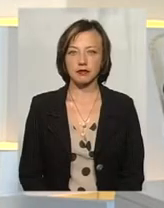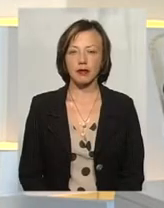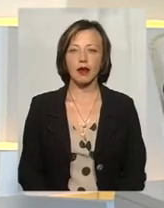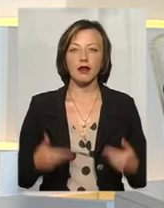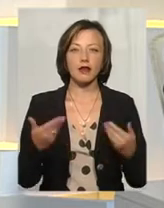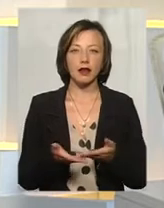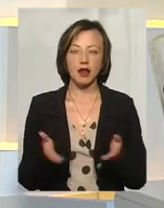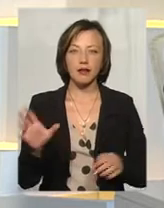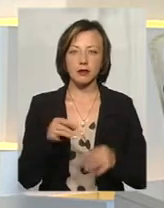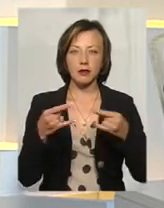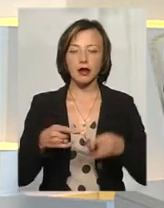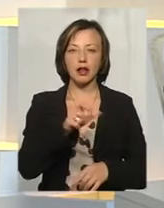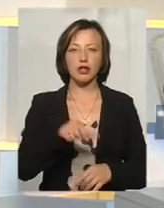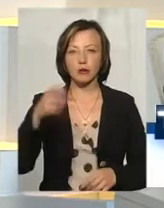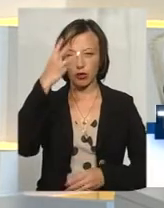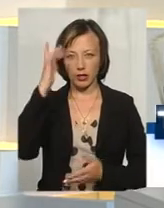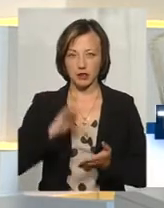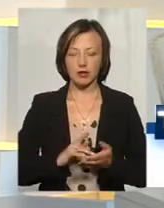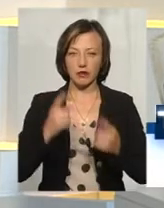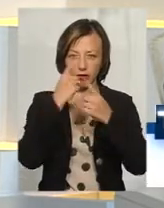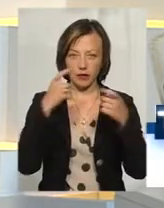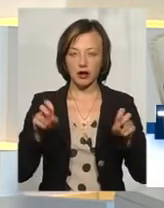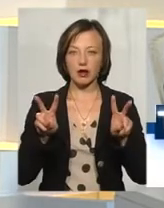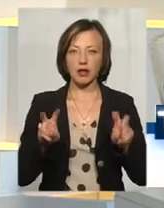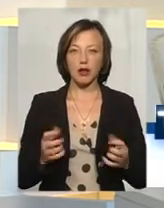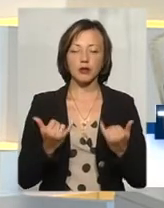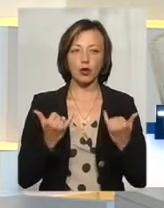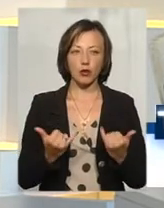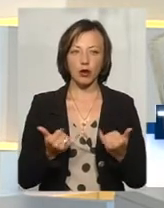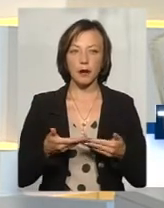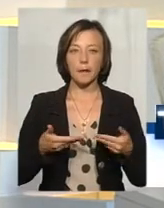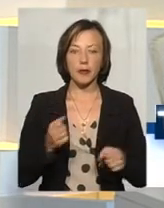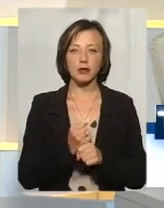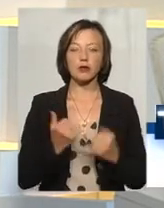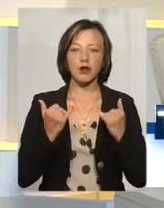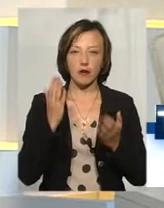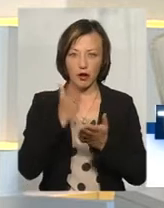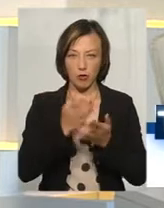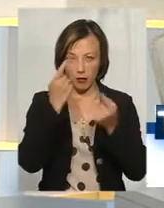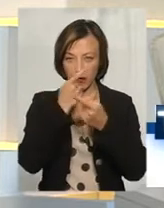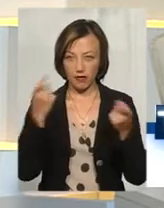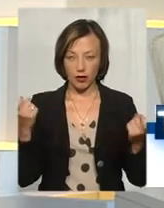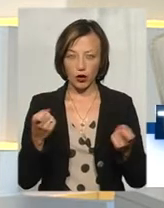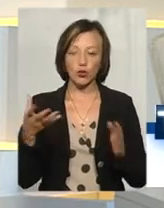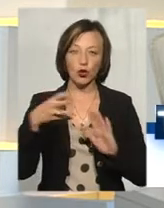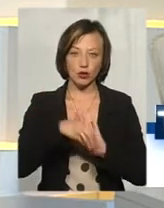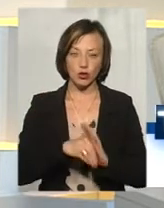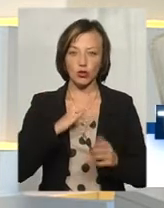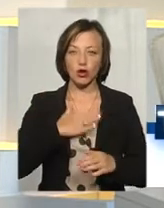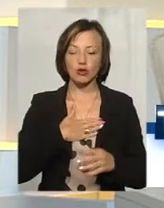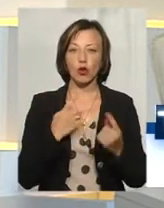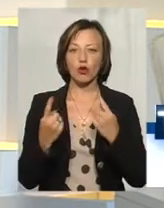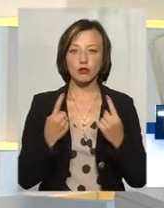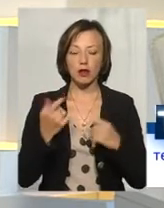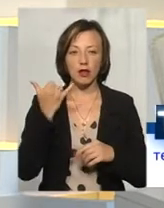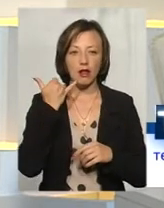Мої вітання усім телеглядачам «Поділля Центр» в ефірі «Тема». А сьогодні ми працюємо для вас у прямому ефірі, тому долучайтесь до нашої